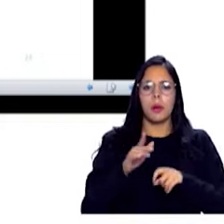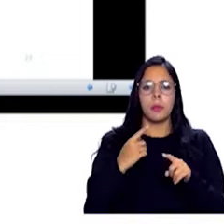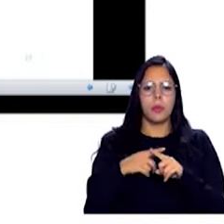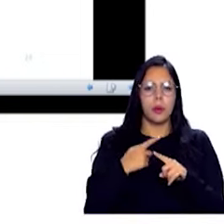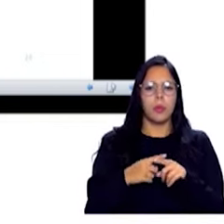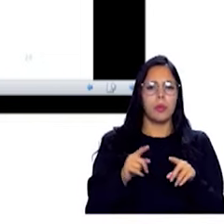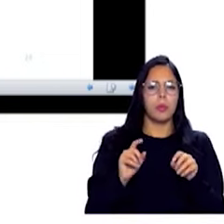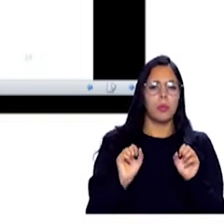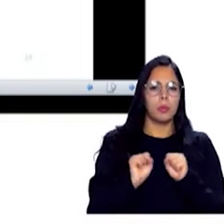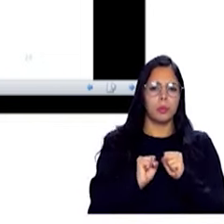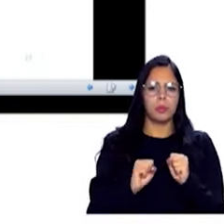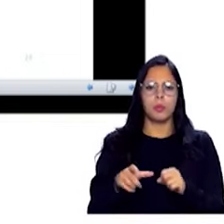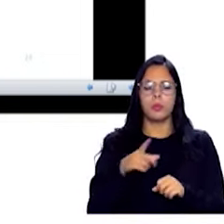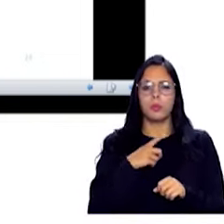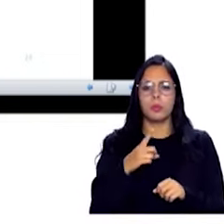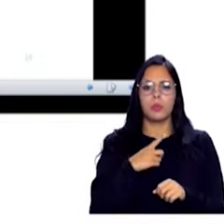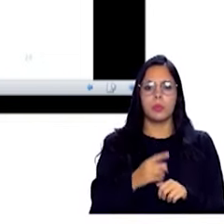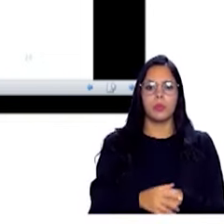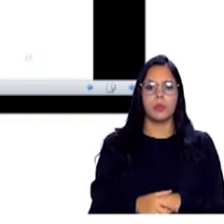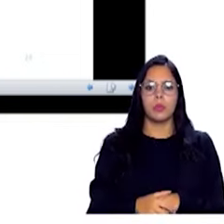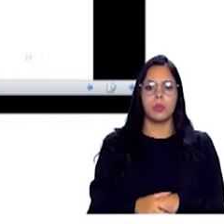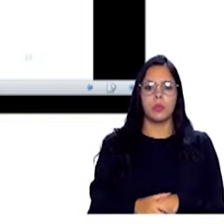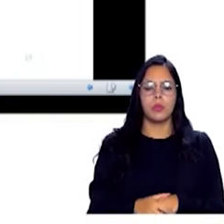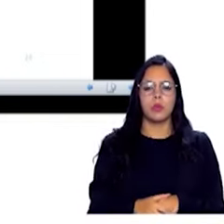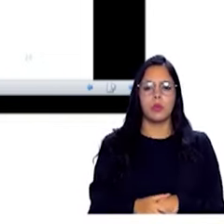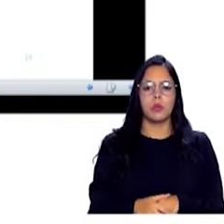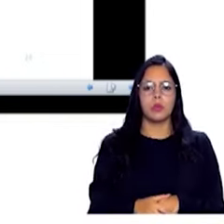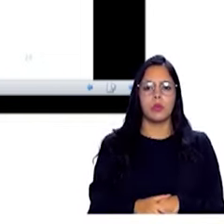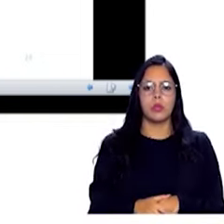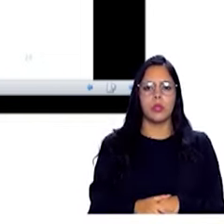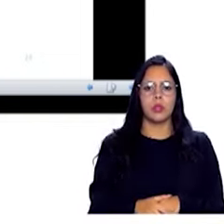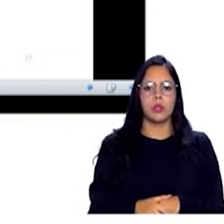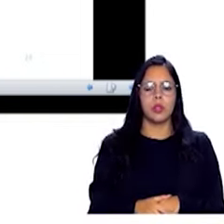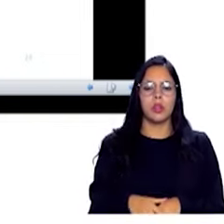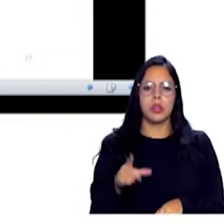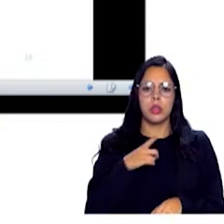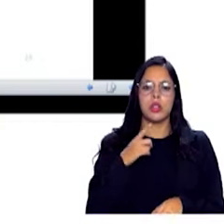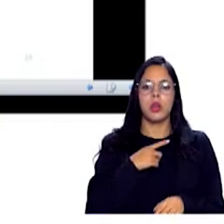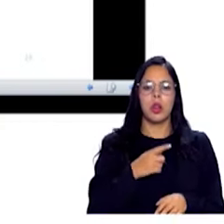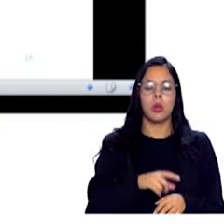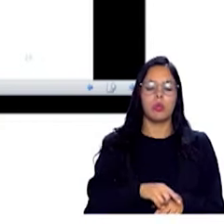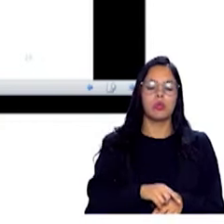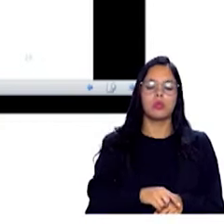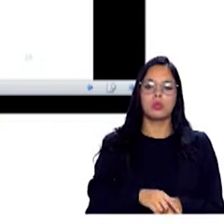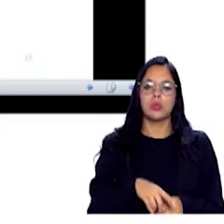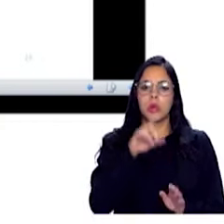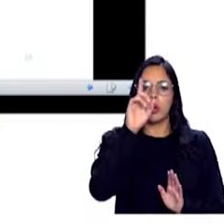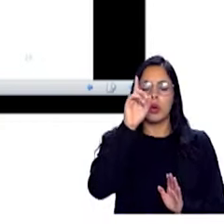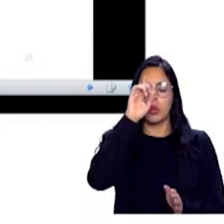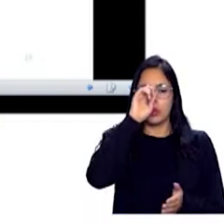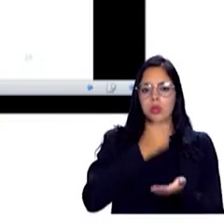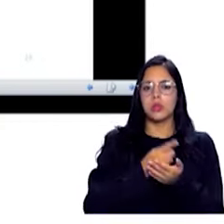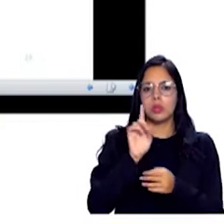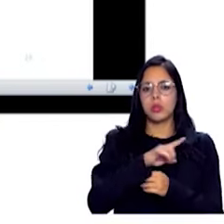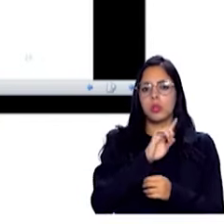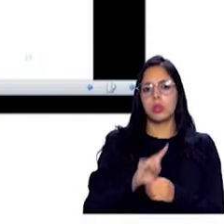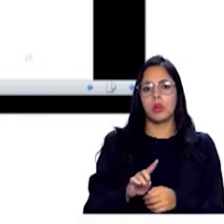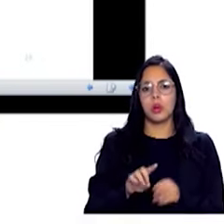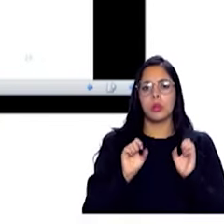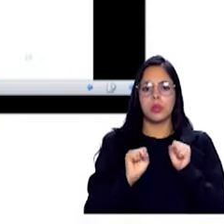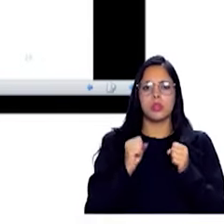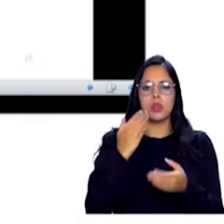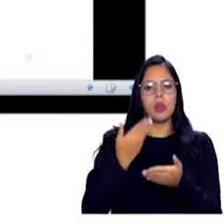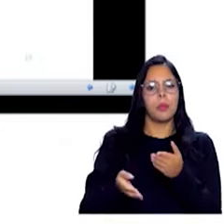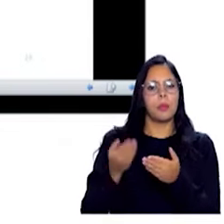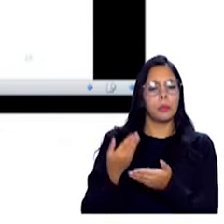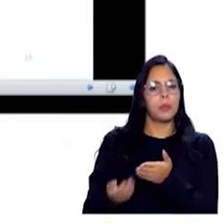Arbo mai in cassazione inoltre in in caso DI rinvio pregiudiziale LA corte di cassazione deve acquisire